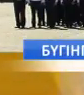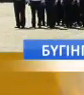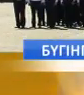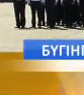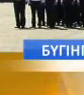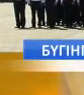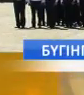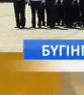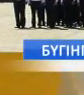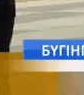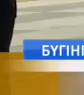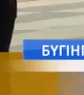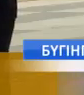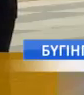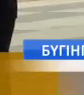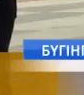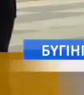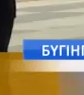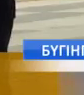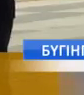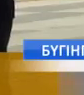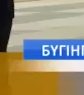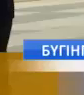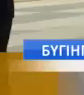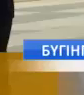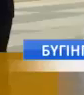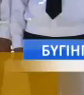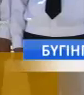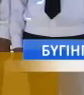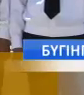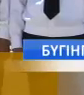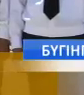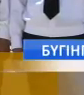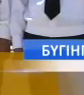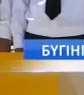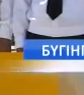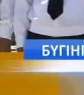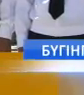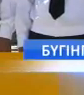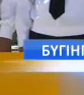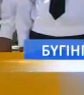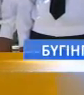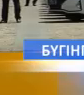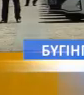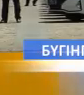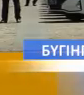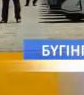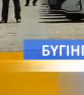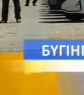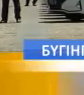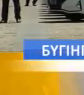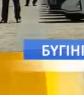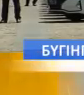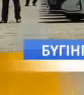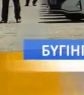Қырағы қызмет қырандарына құрмет, Қазақстан полициясы күніне орай сала үздіктері марапатталды. Сонымен қатар су жаңа қызметтік